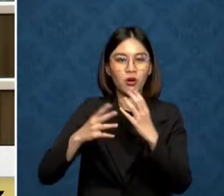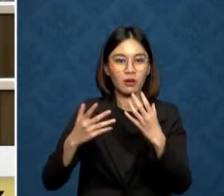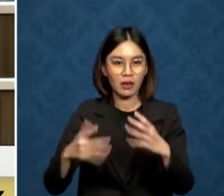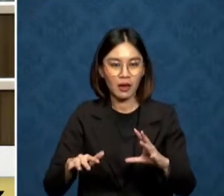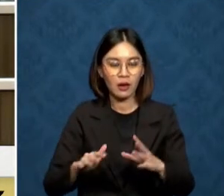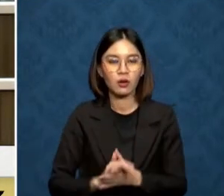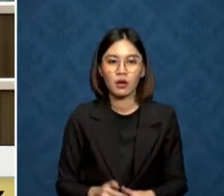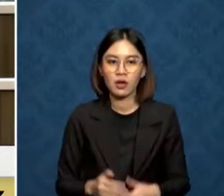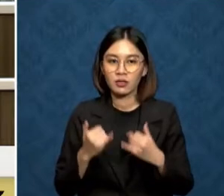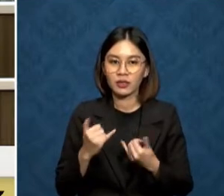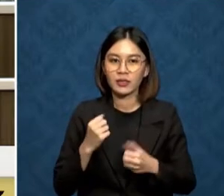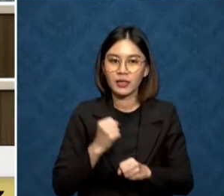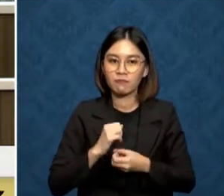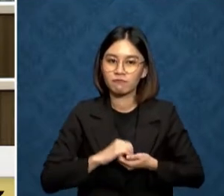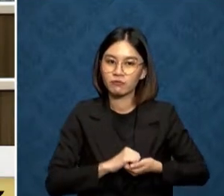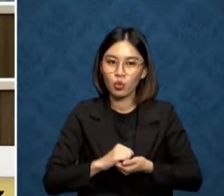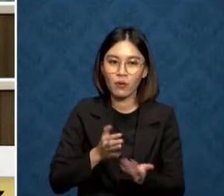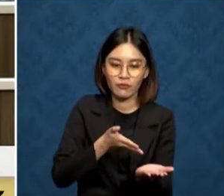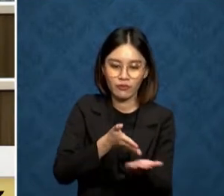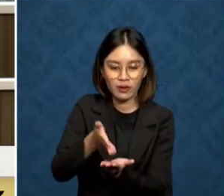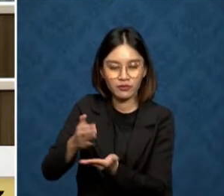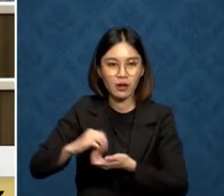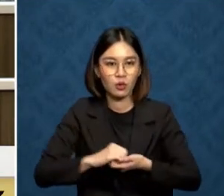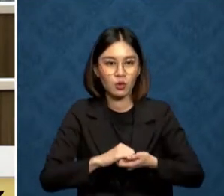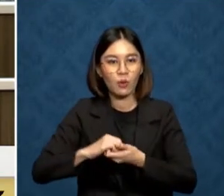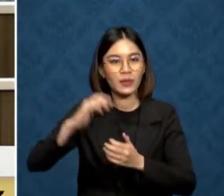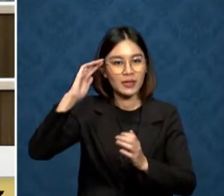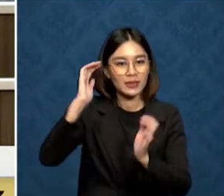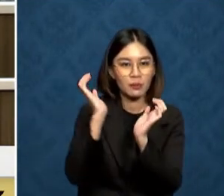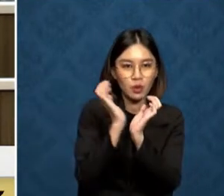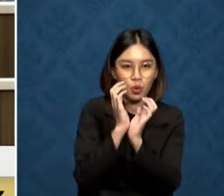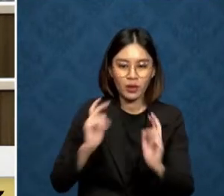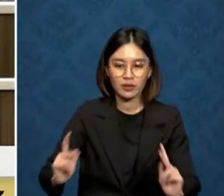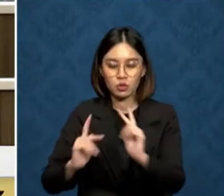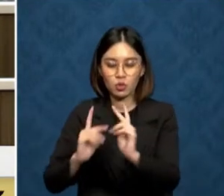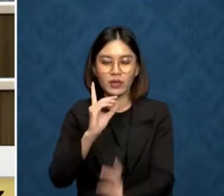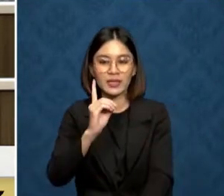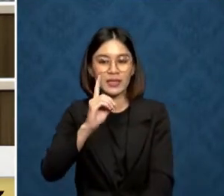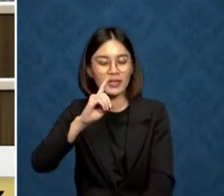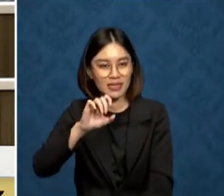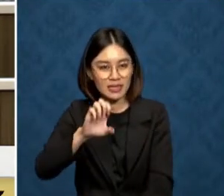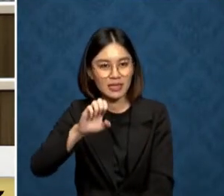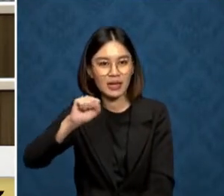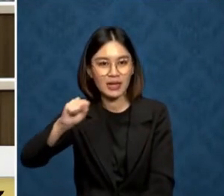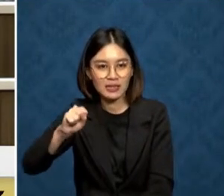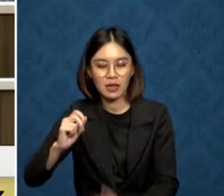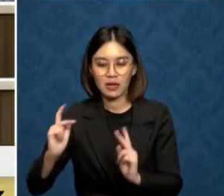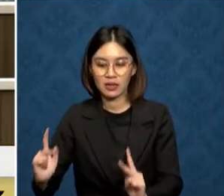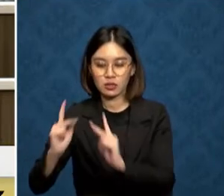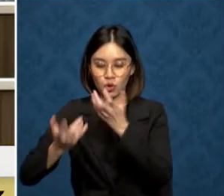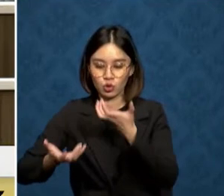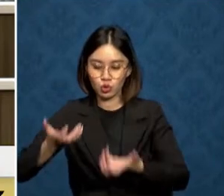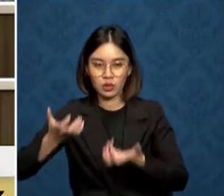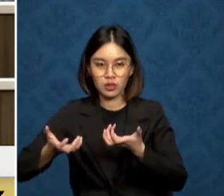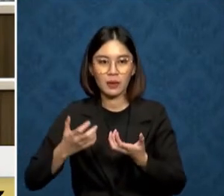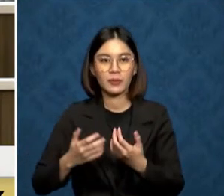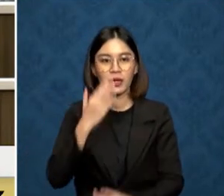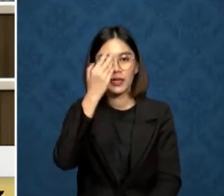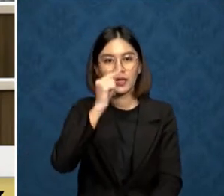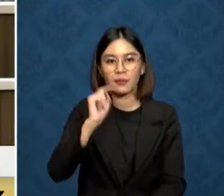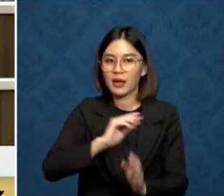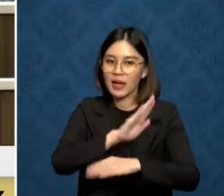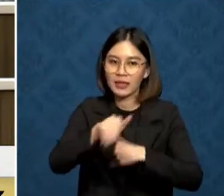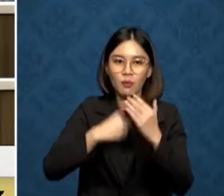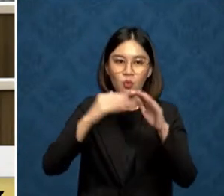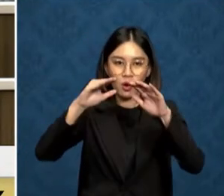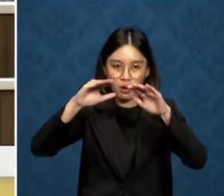น่นอน เราจะบลวนอาการทถฝ่าย จะเป็ทางตำรวจก็ทง D.E.S. กทยธิธรรมเพื่ที่ทำให้เรื่องนี้หมดหอวาน้